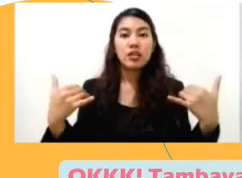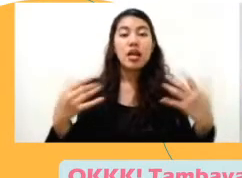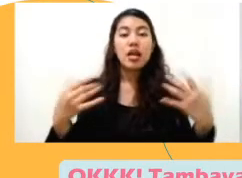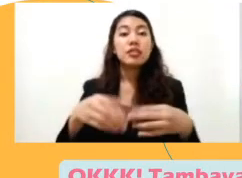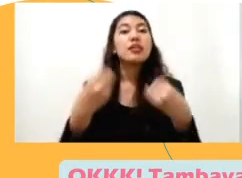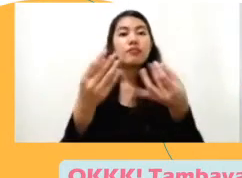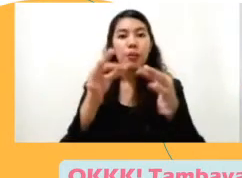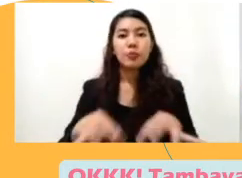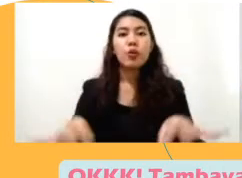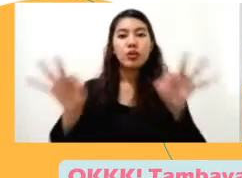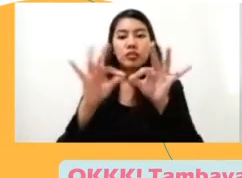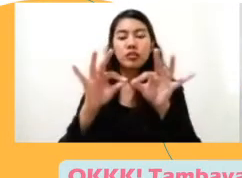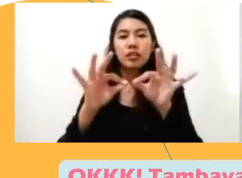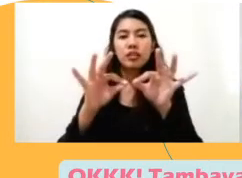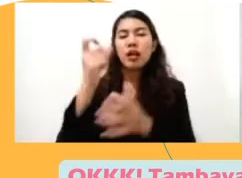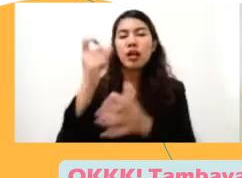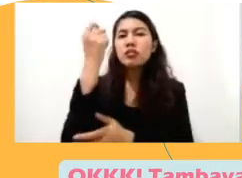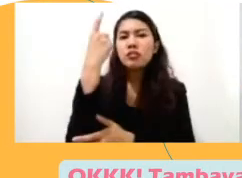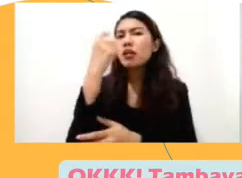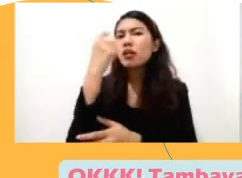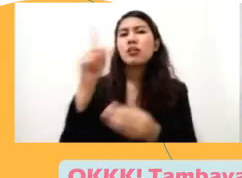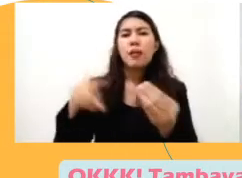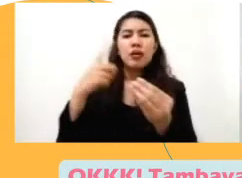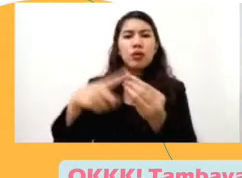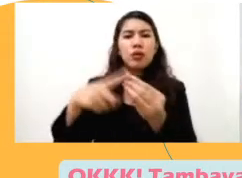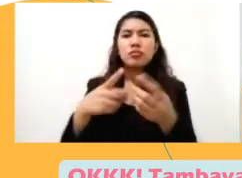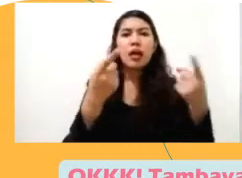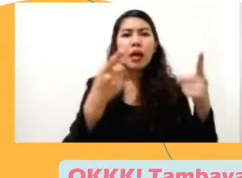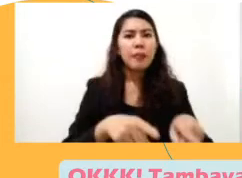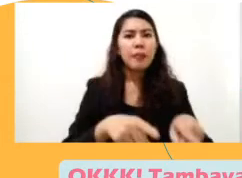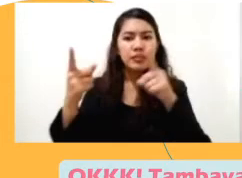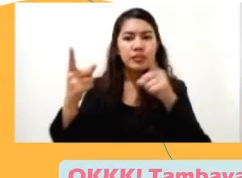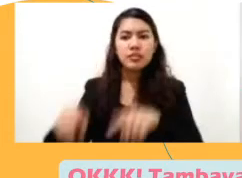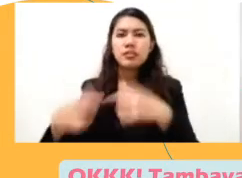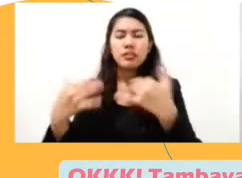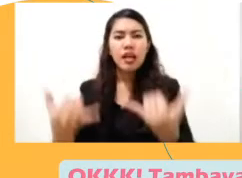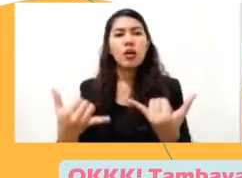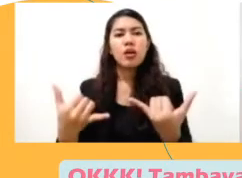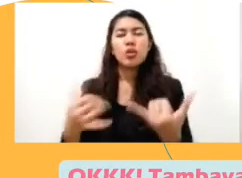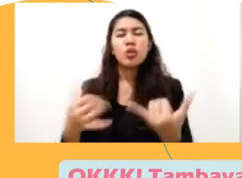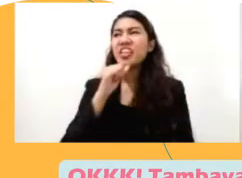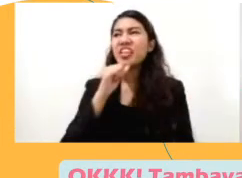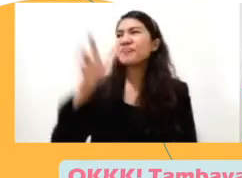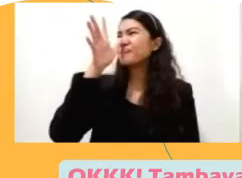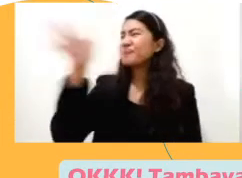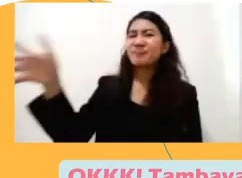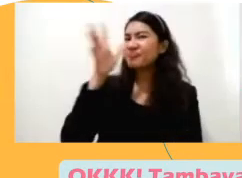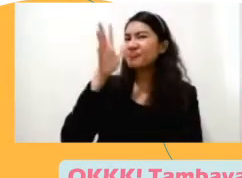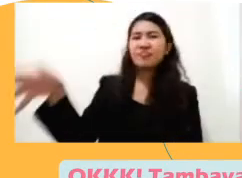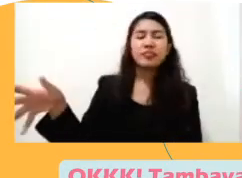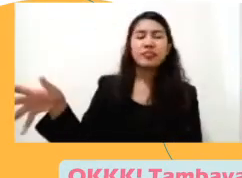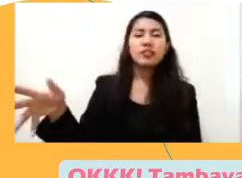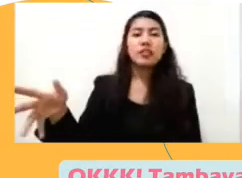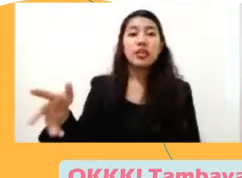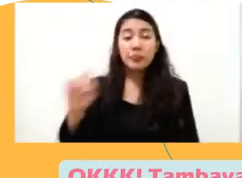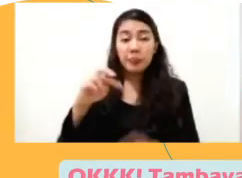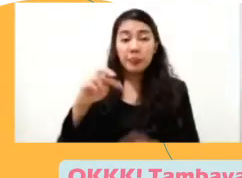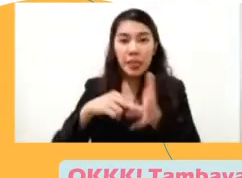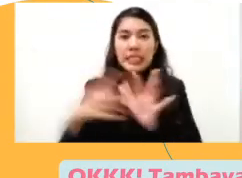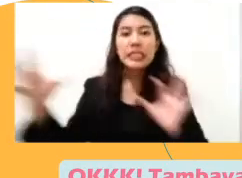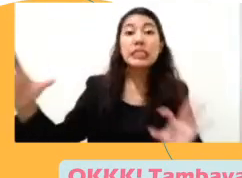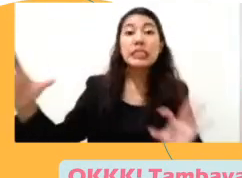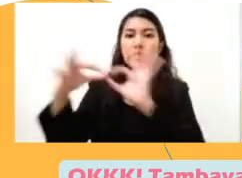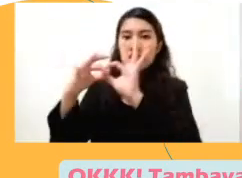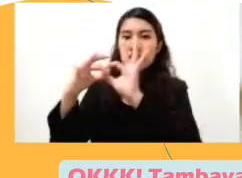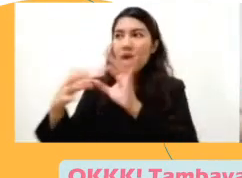na unawaan nila yung nangyayari ngayon, may ginagawa silang aksyon para bumangon,